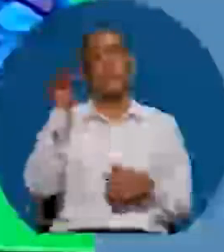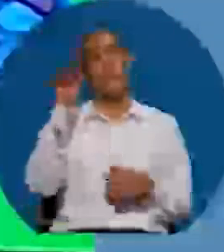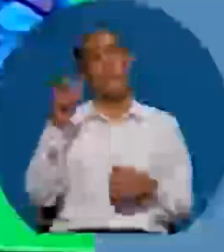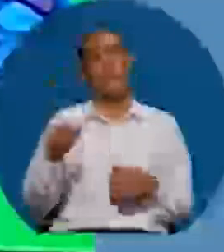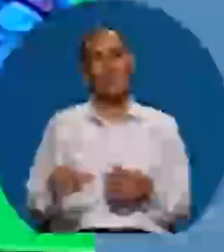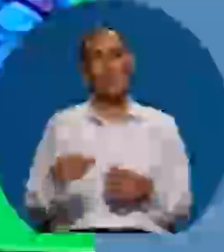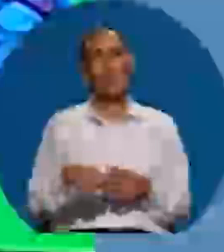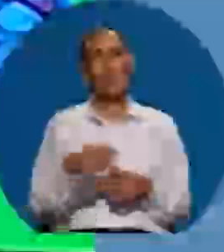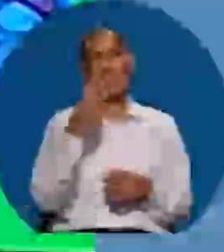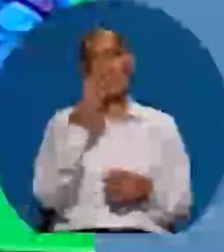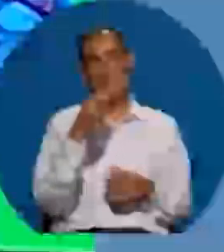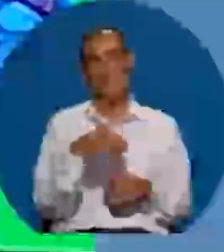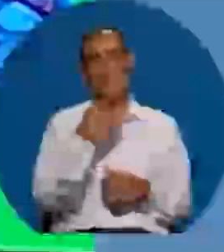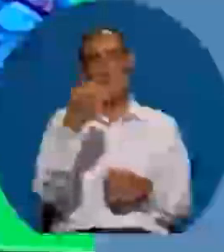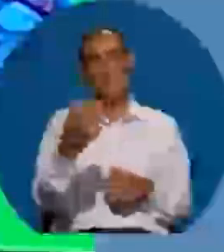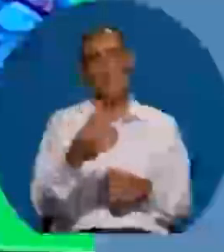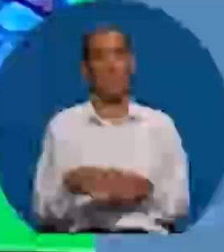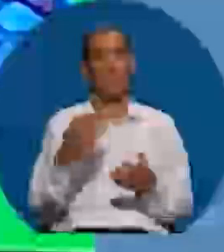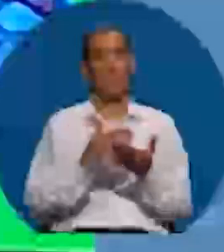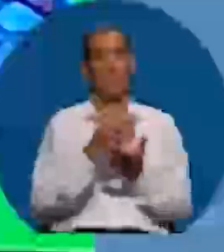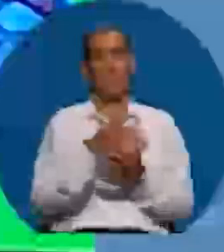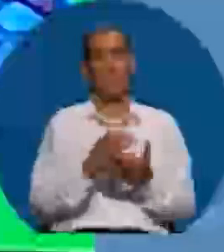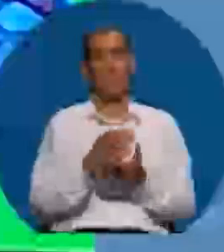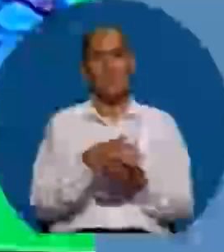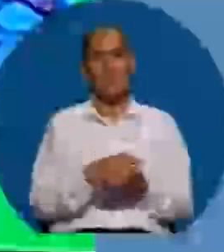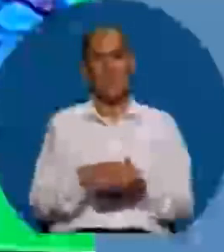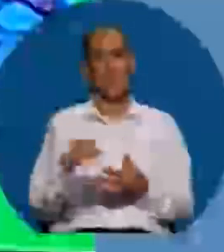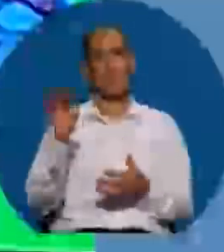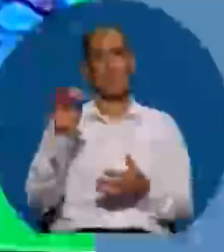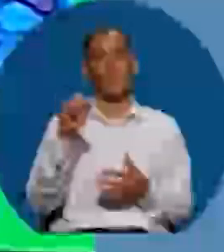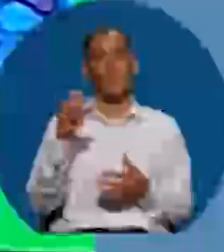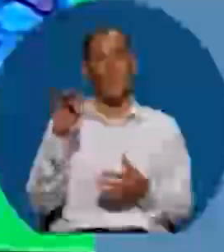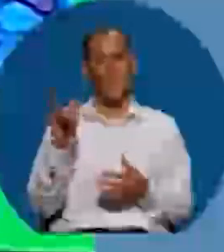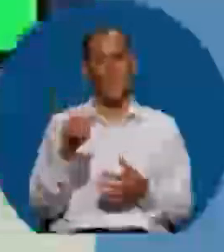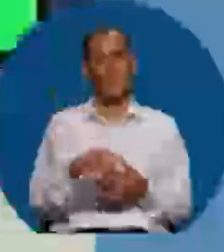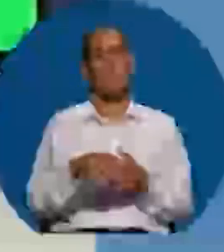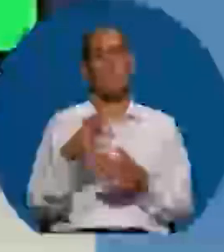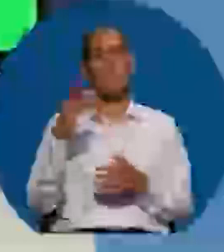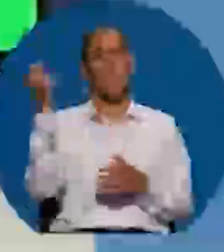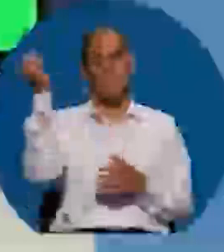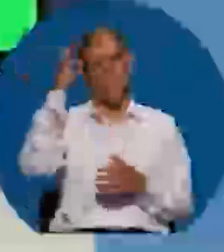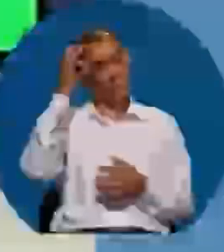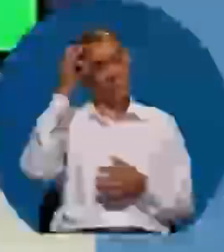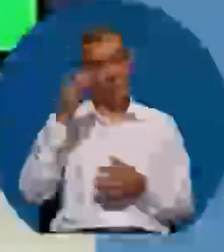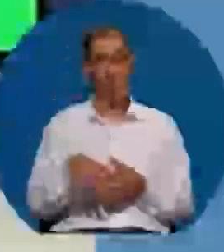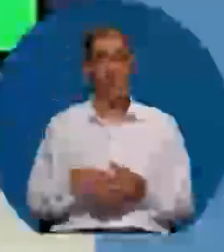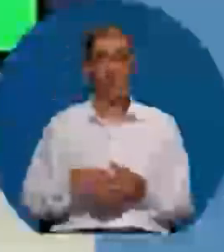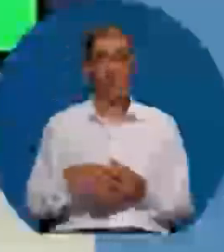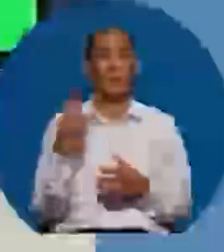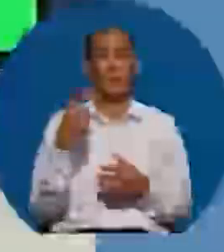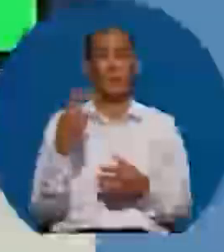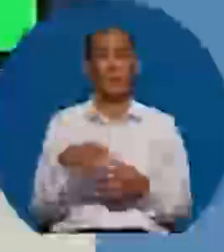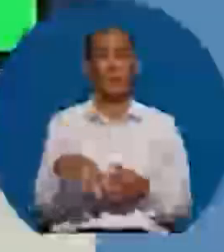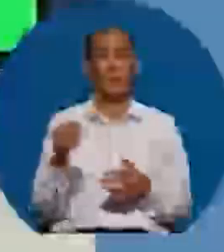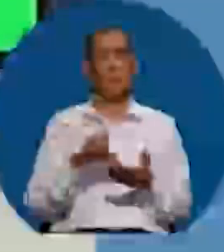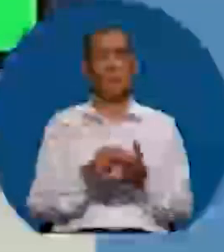Не оқушылар, соның менен бірге сіздер менен нан хаққында рауятты да еслеп өтіп едік. Бұл рауятымыз сіздер менен